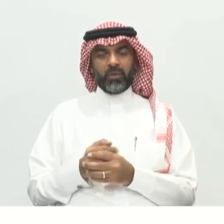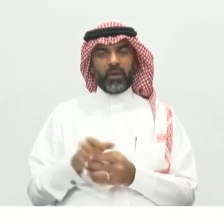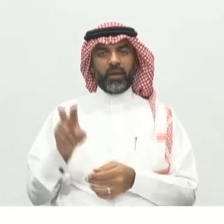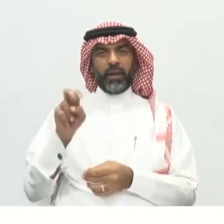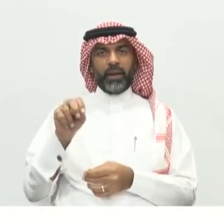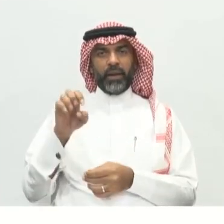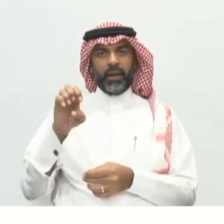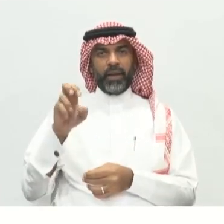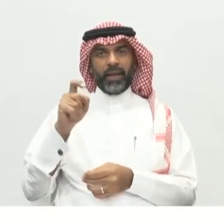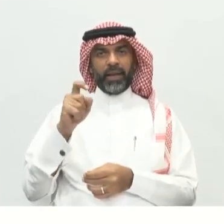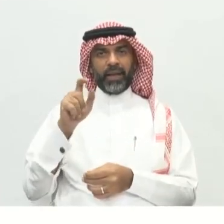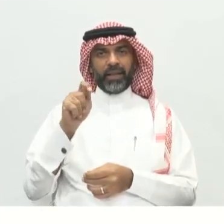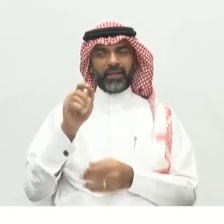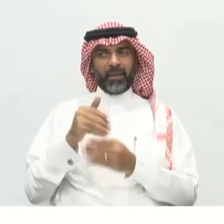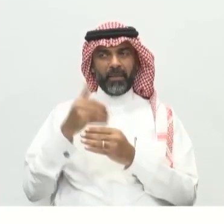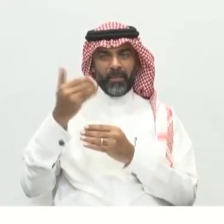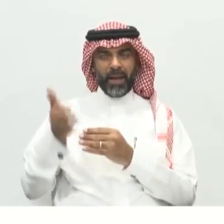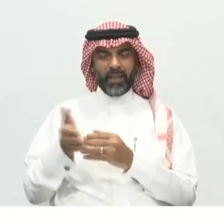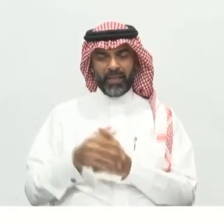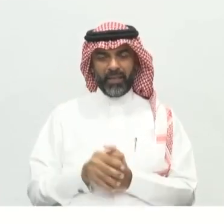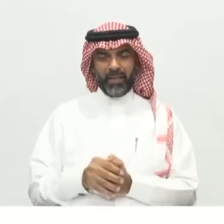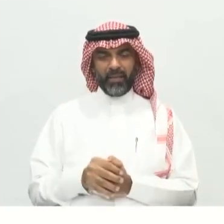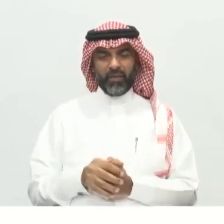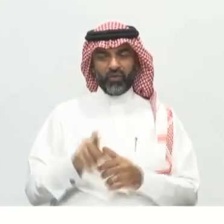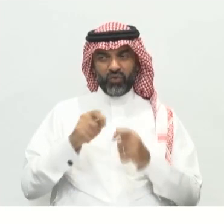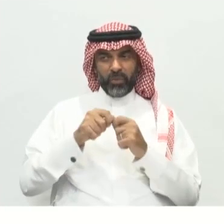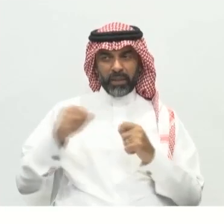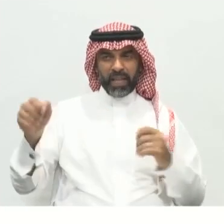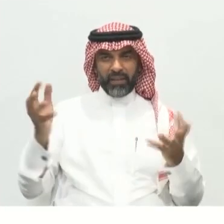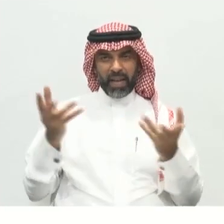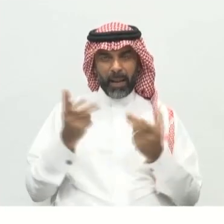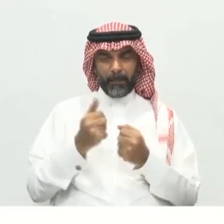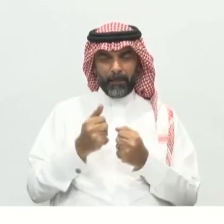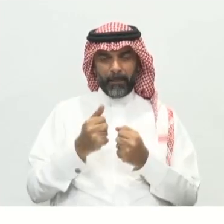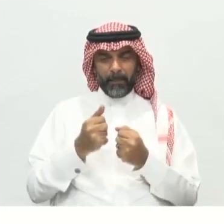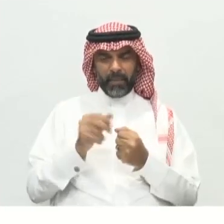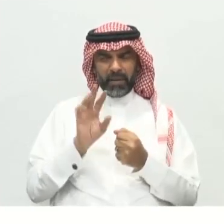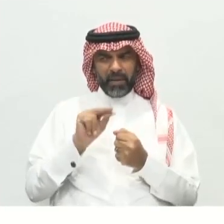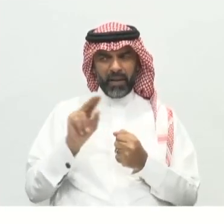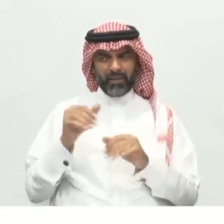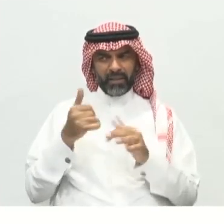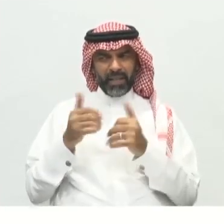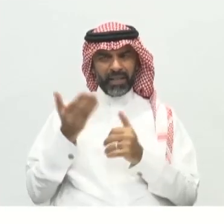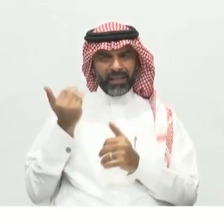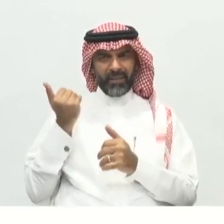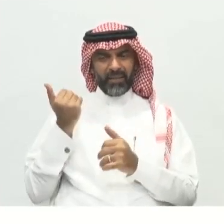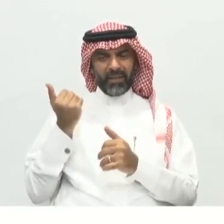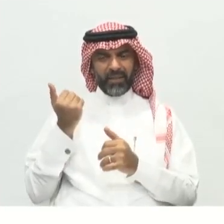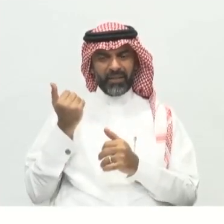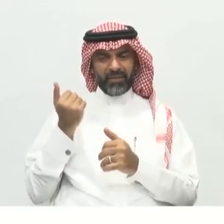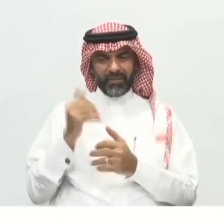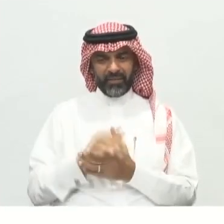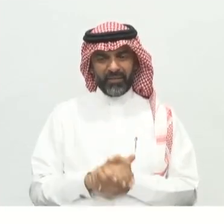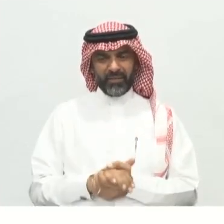ال لوكيشن سنقوم هنا بحساب المسافه بنفس الطريقه السابقه للجزء الاخر لان حلقه